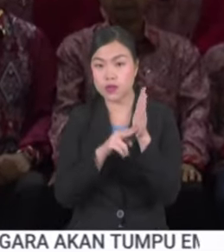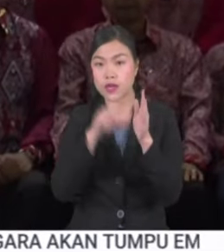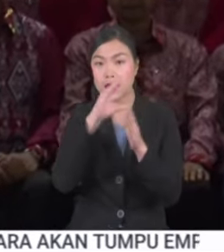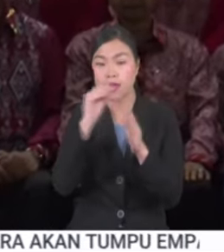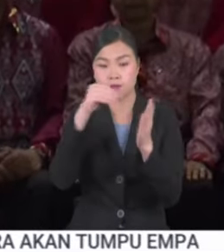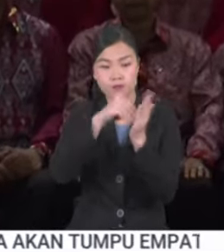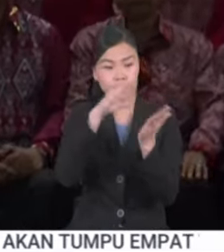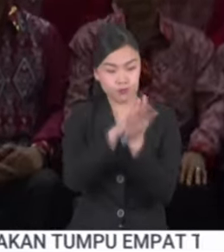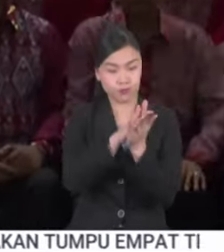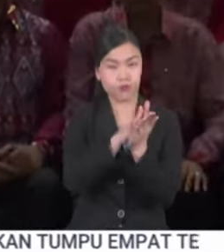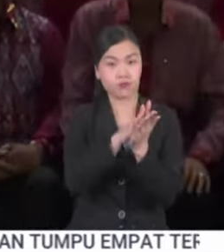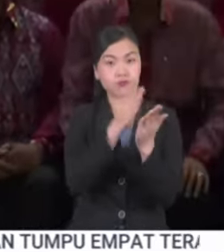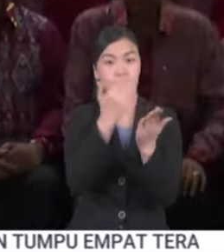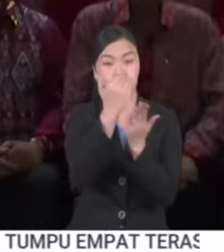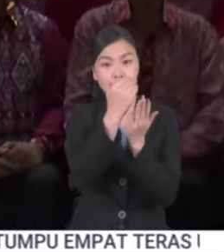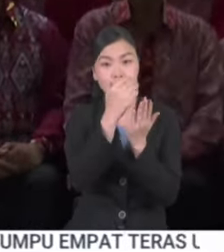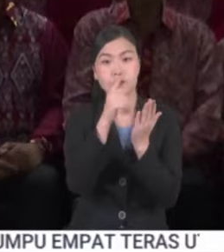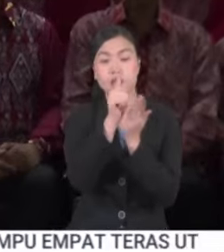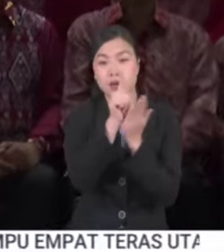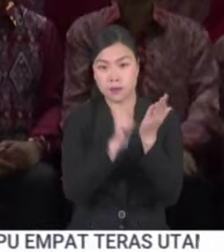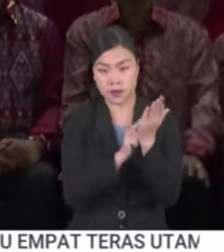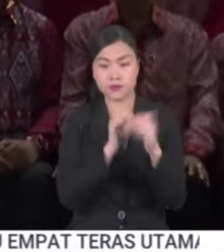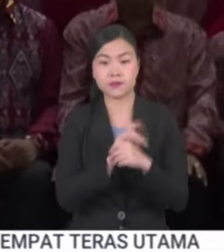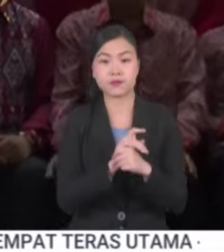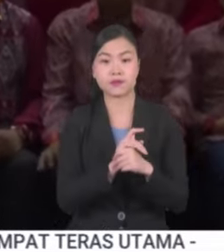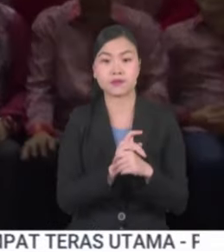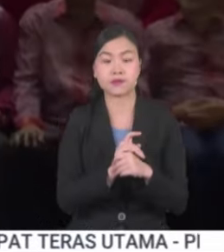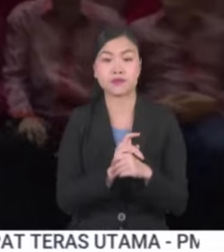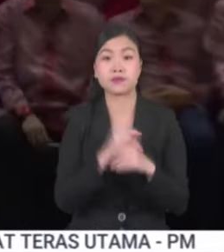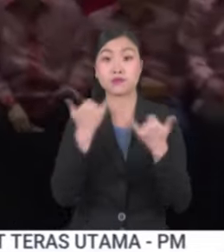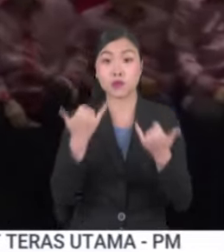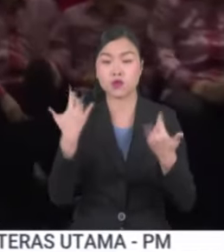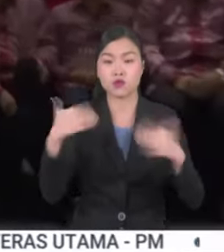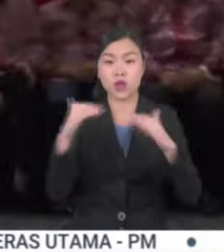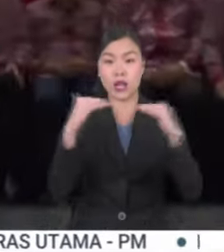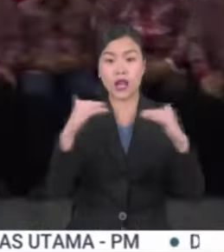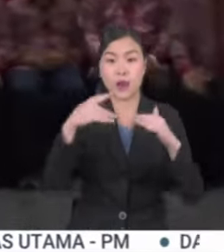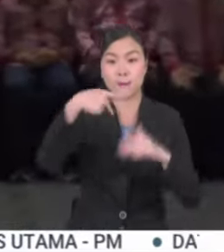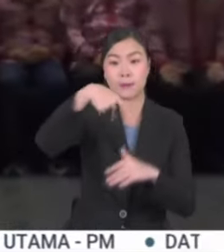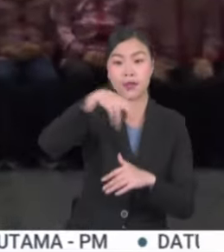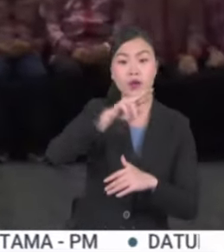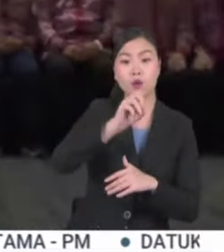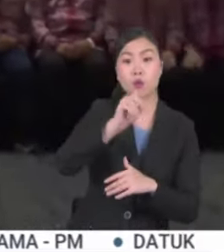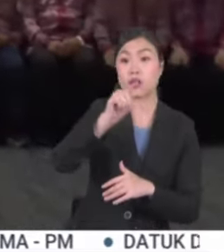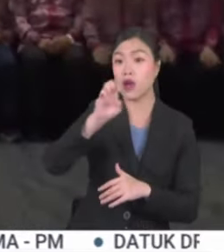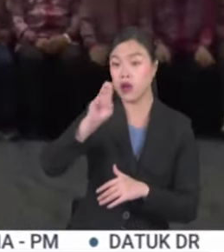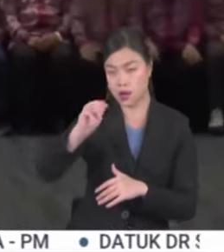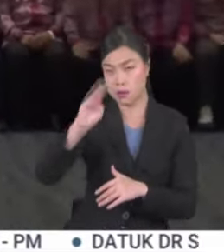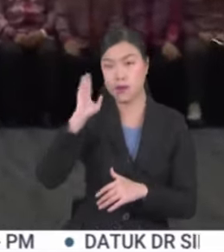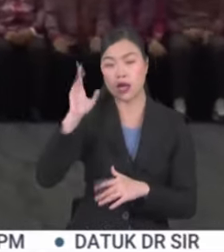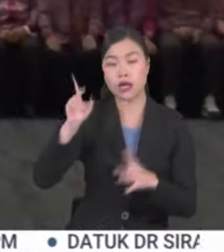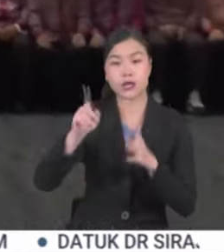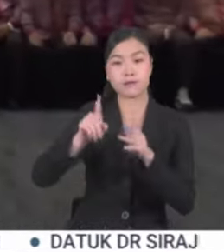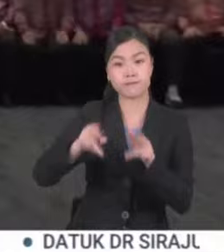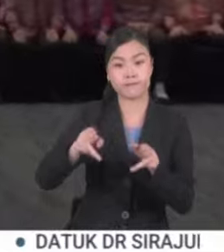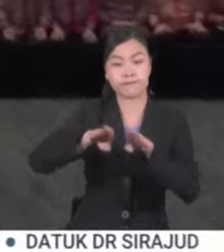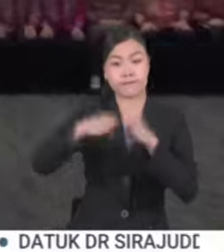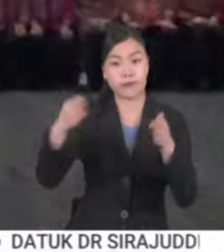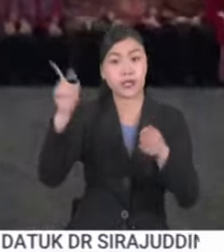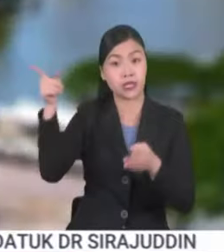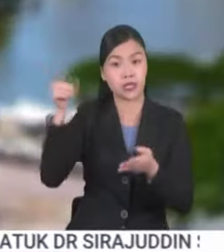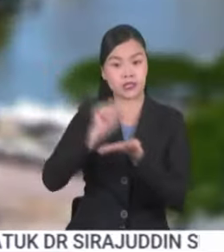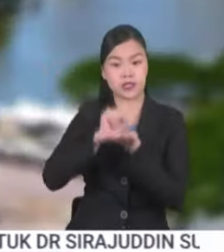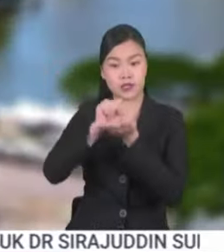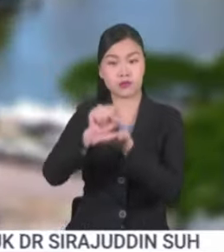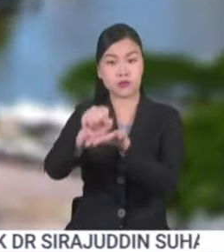dalam perlembagaan. Sayap belia 1828 kini di peringkat protem dan akan dilancarkan di Sibu bulan ini.